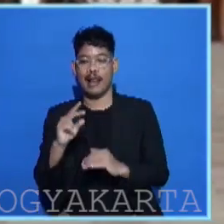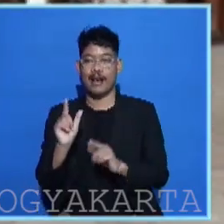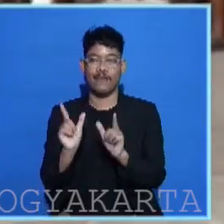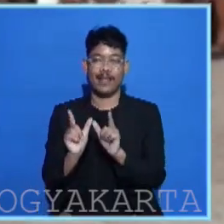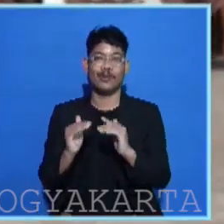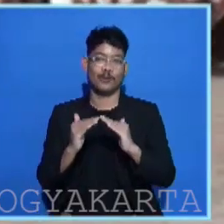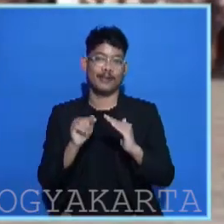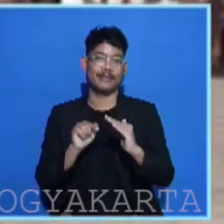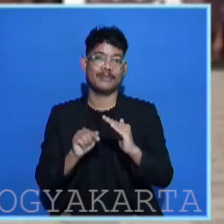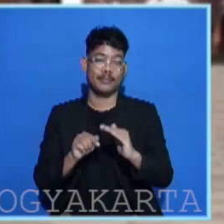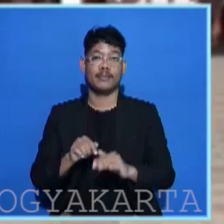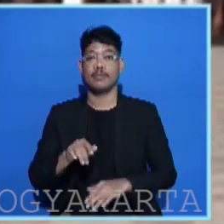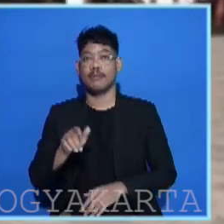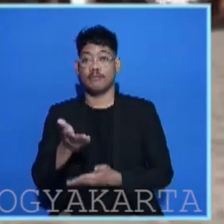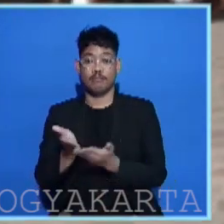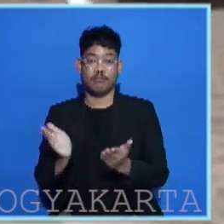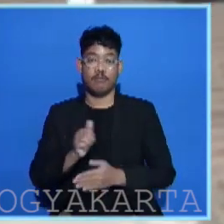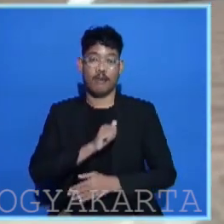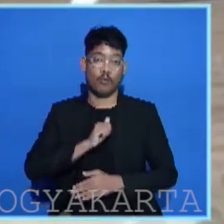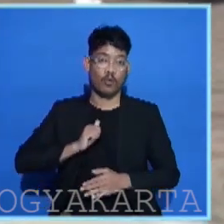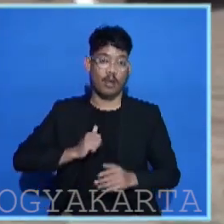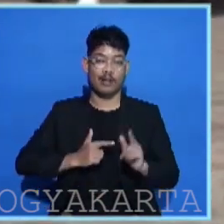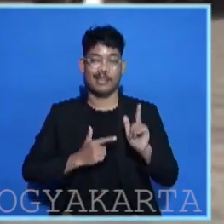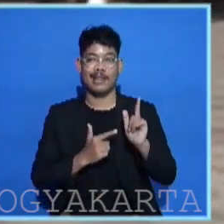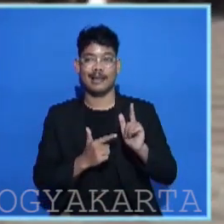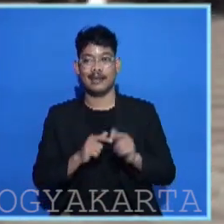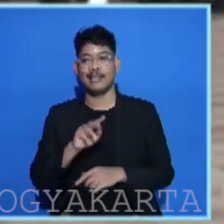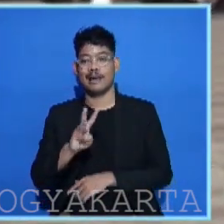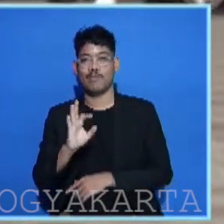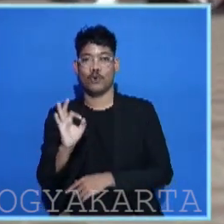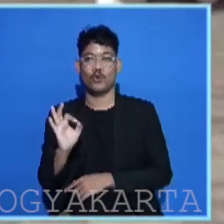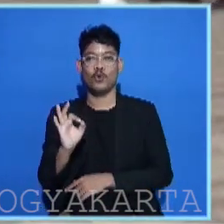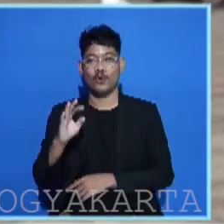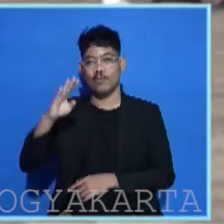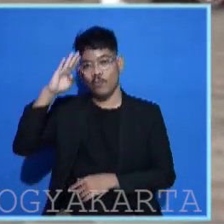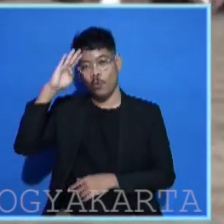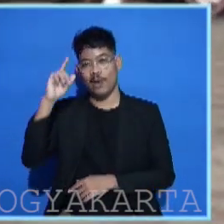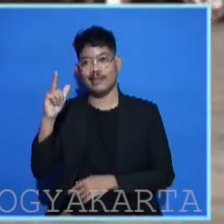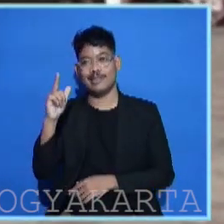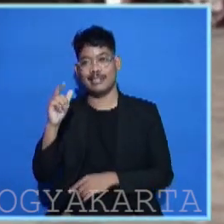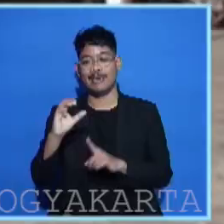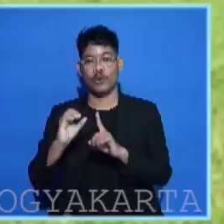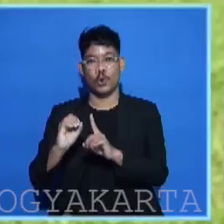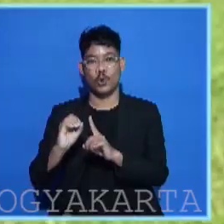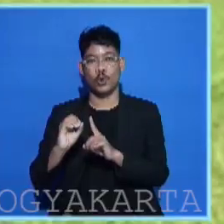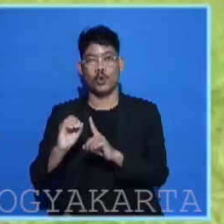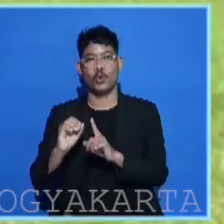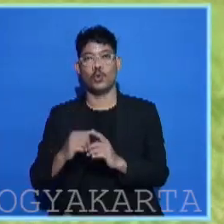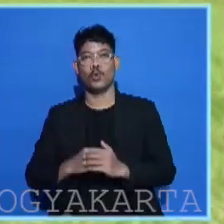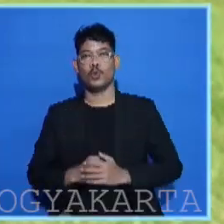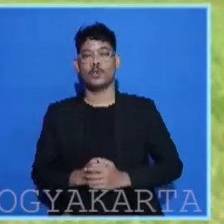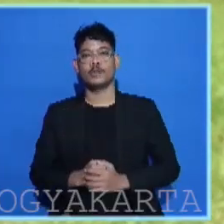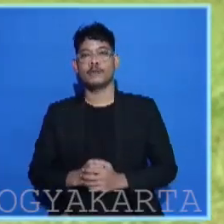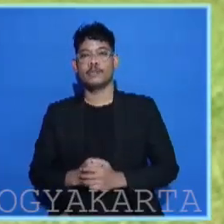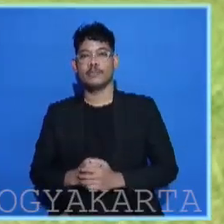0734 Kota Yogyakarta sebanyak 30 orang, Polresta Yogyakarta 10 orang, tim teknisi Kodim 0734 Kota Yogyakarta